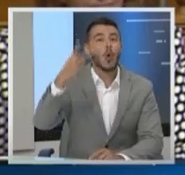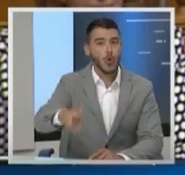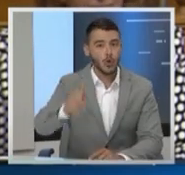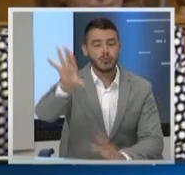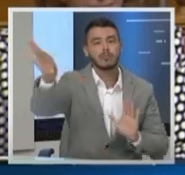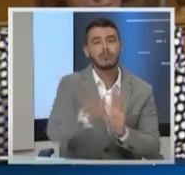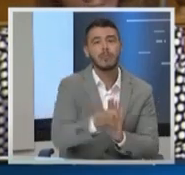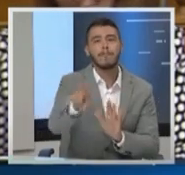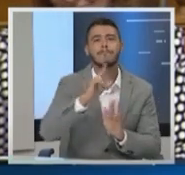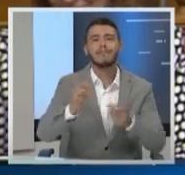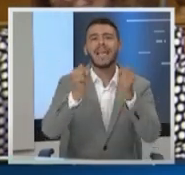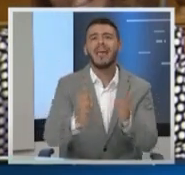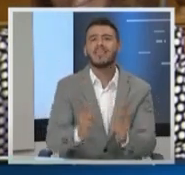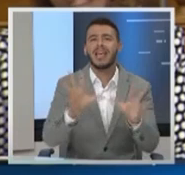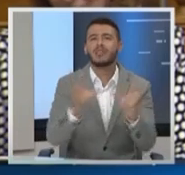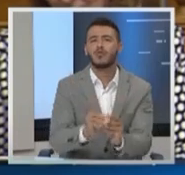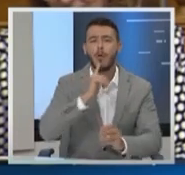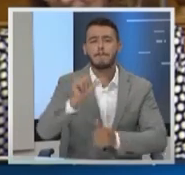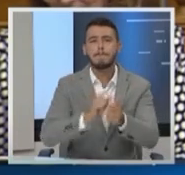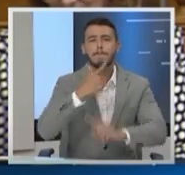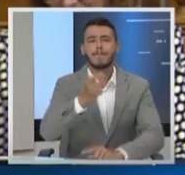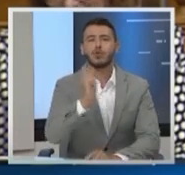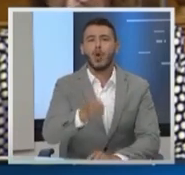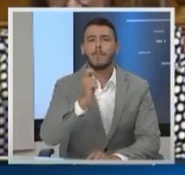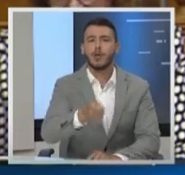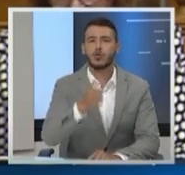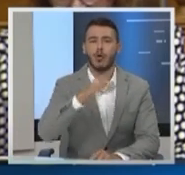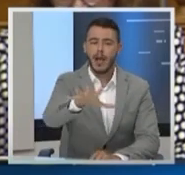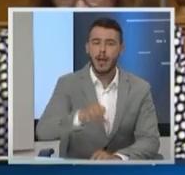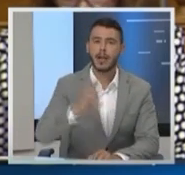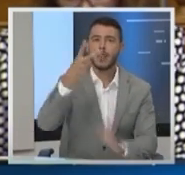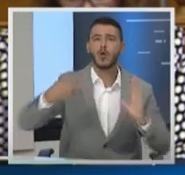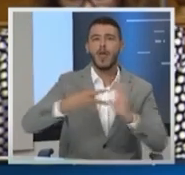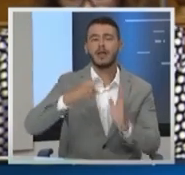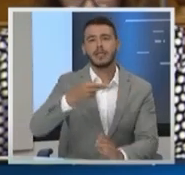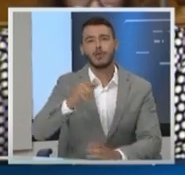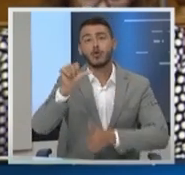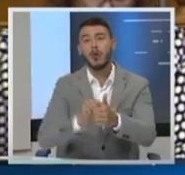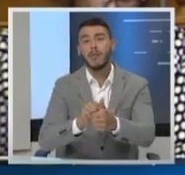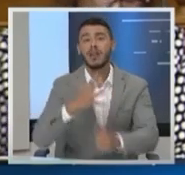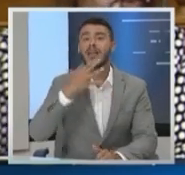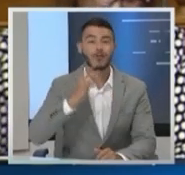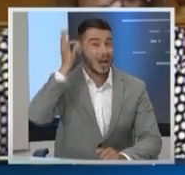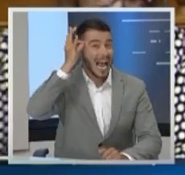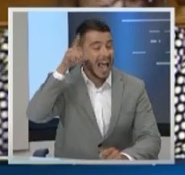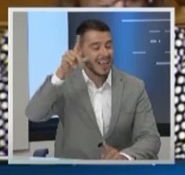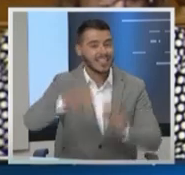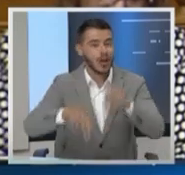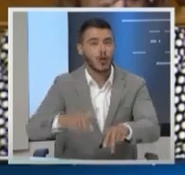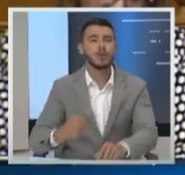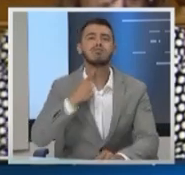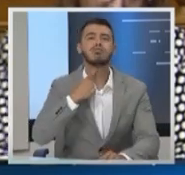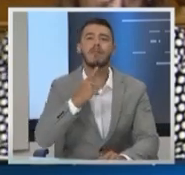αργομισθίας και έπαιρνε κάνα 2 χιλιάρικα το μήνα. Γι' αυτό έχασε τις γαλλικές εκλογές.